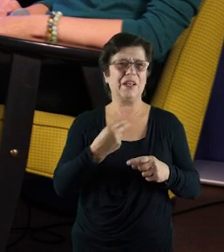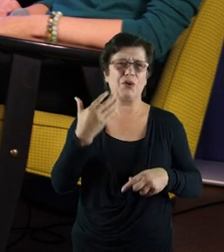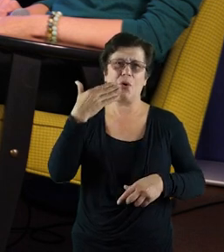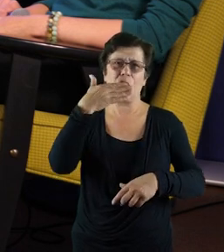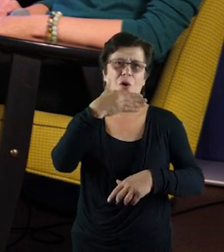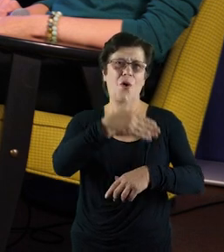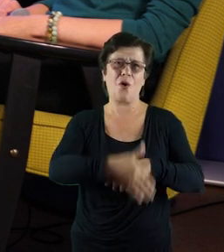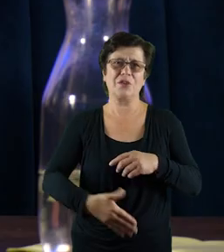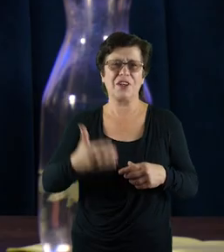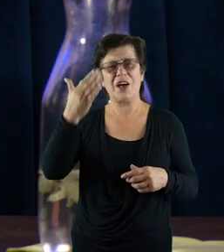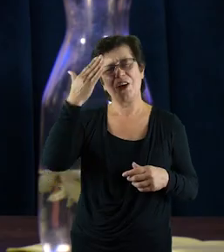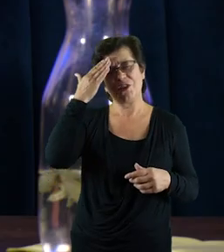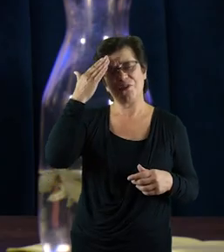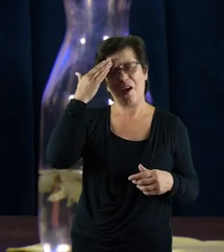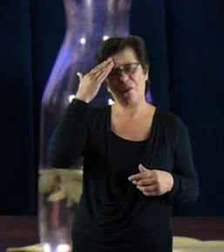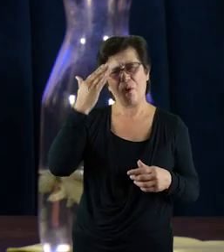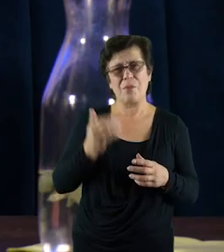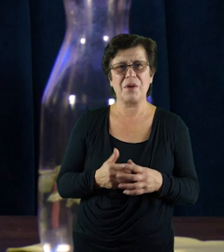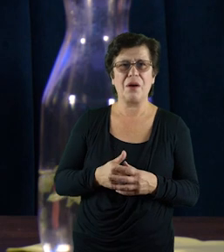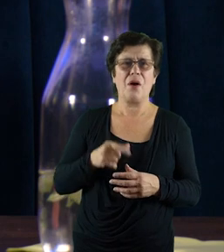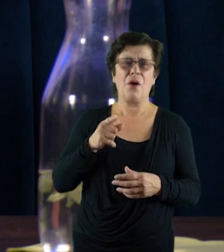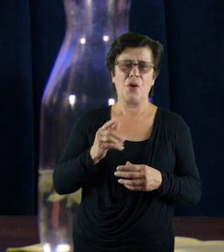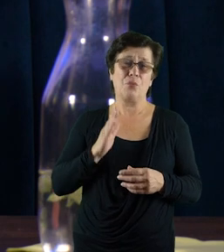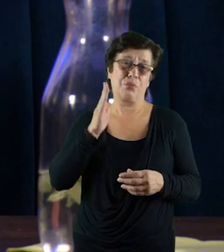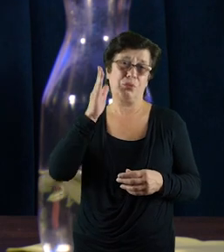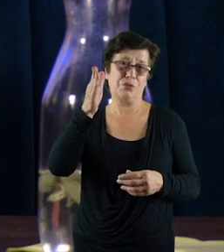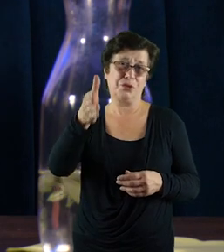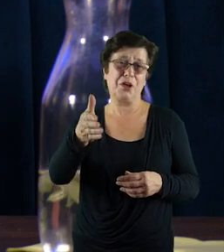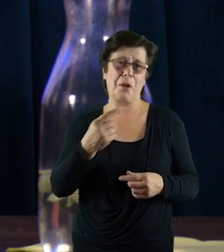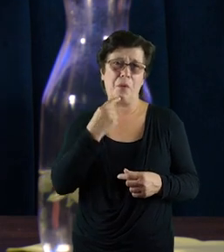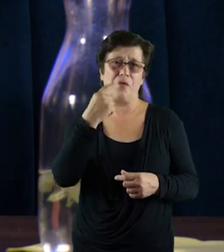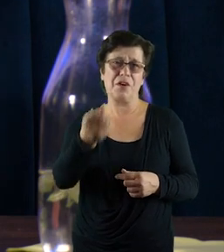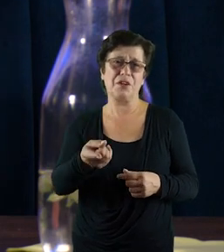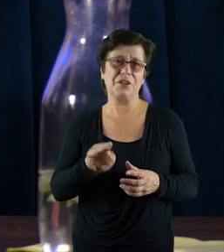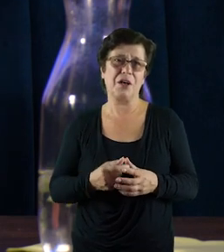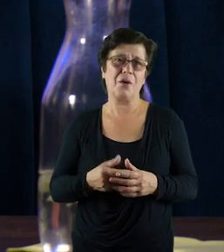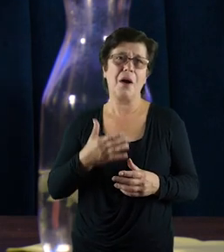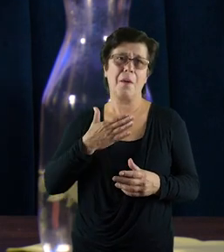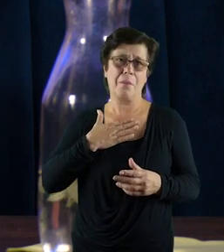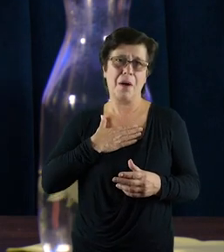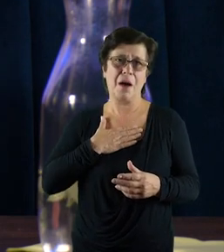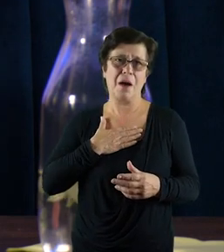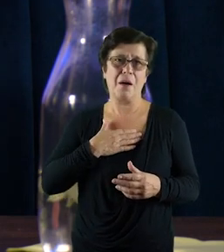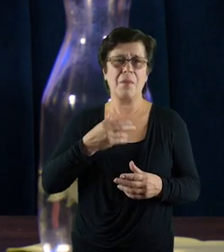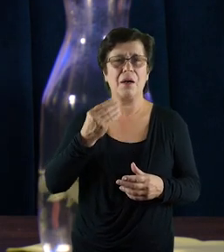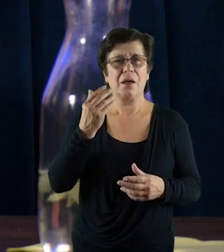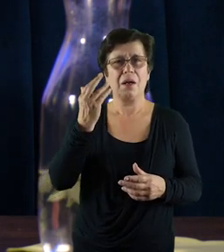jego uświadomiona misja, chociaż chyba uświadomiona, bo on później powiedział, mam na myśli,